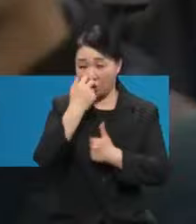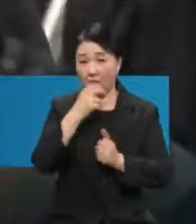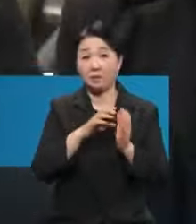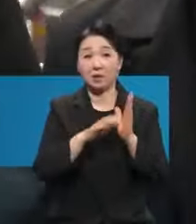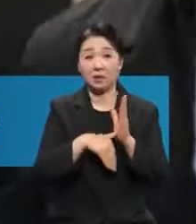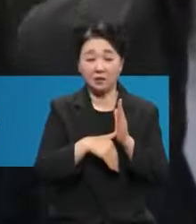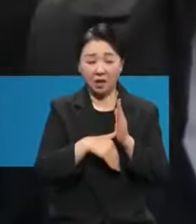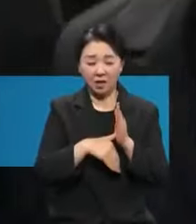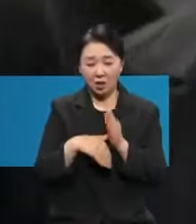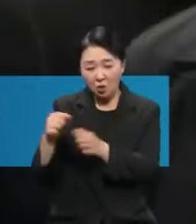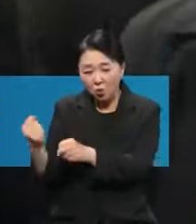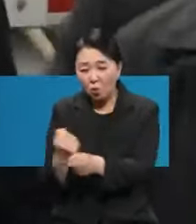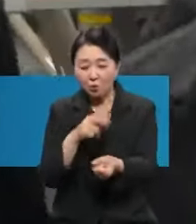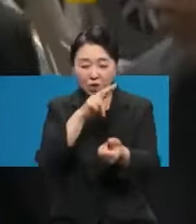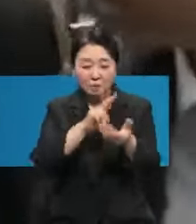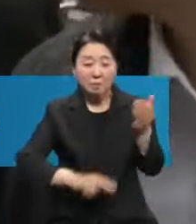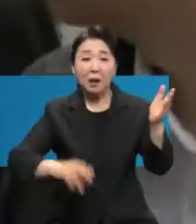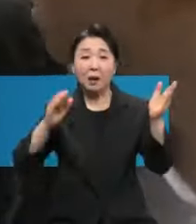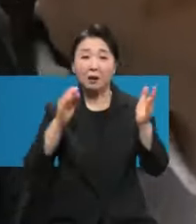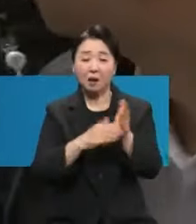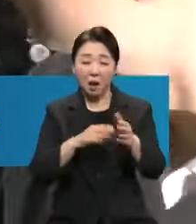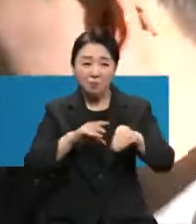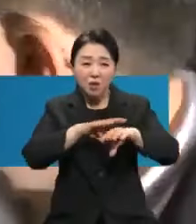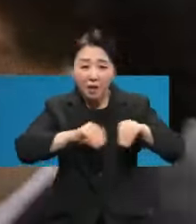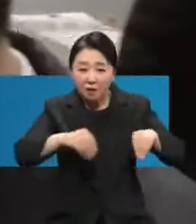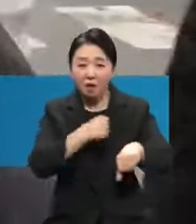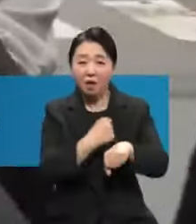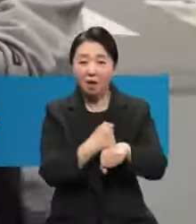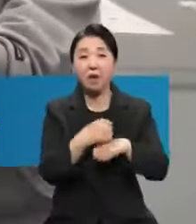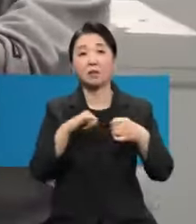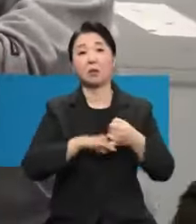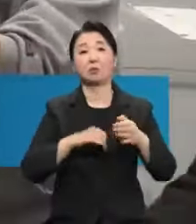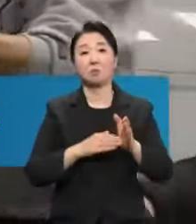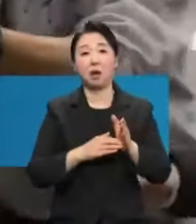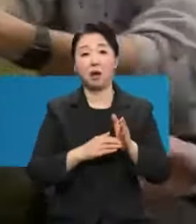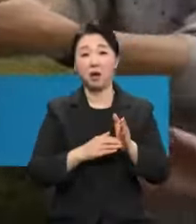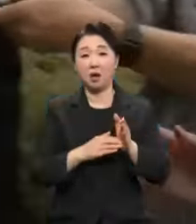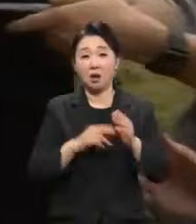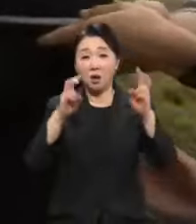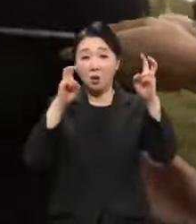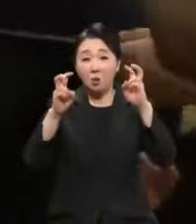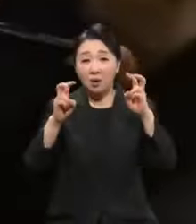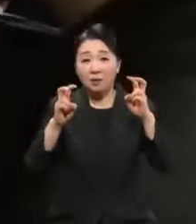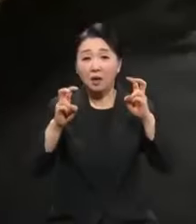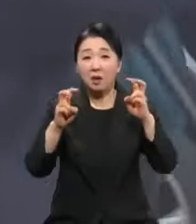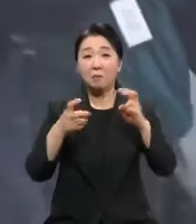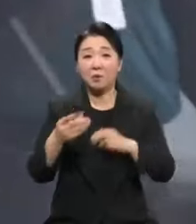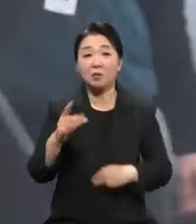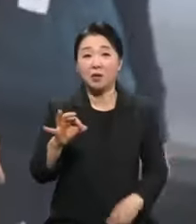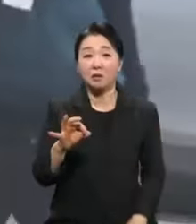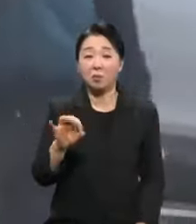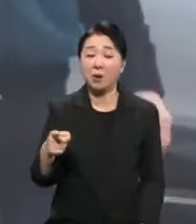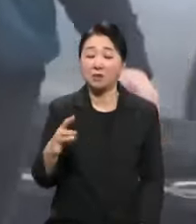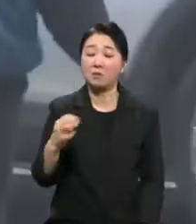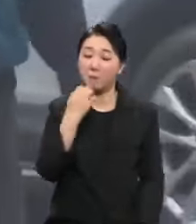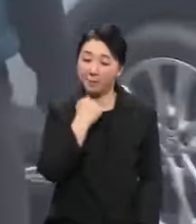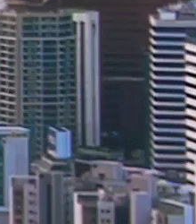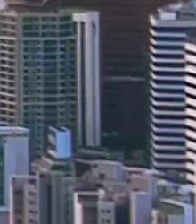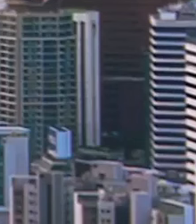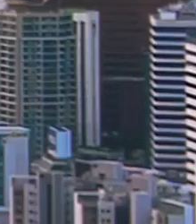골프장을 매각해 문제를 해결하겠다고 했는데 회사에 빌려준 자기 목 110억 원만 챙긴 것으로 전해졌습니다.